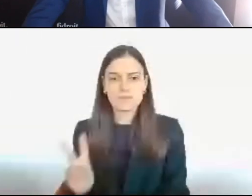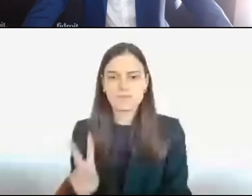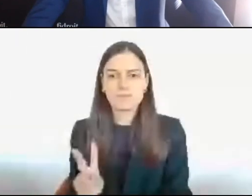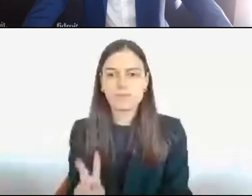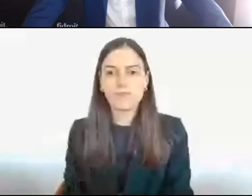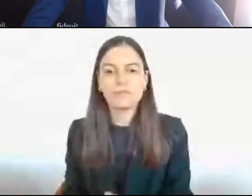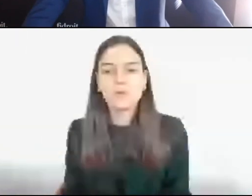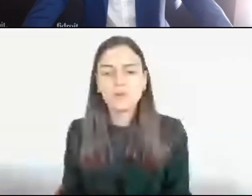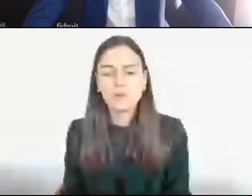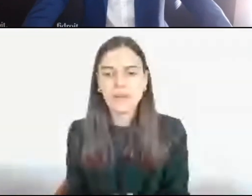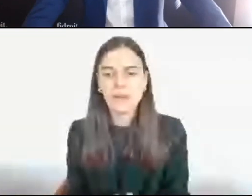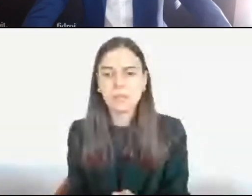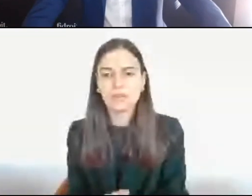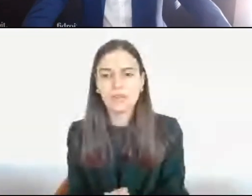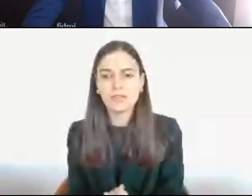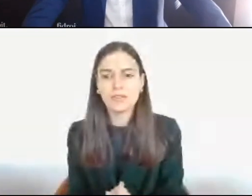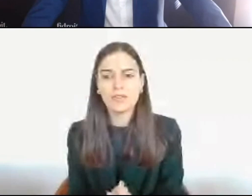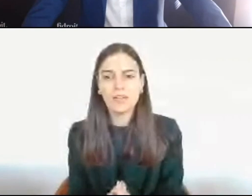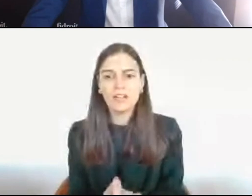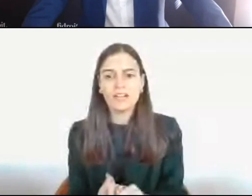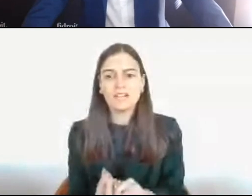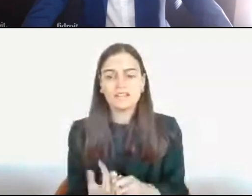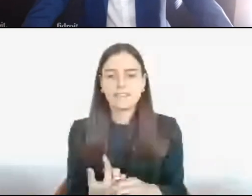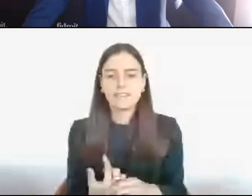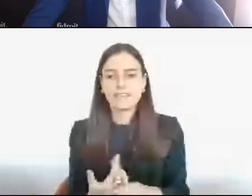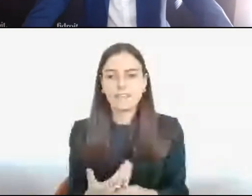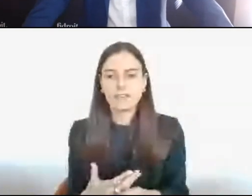titre, puisque je vais vous donner deux données importantes